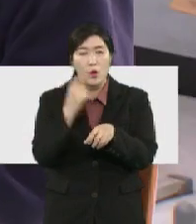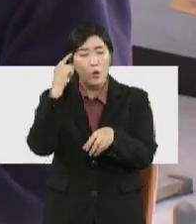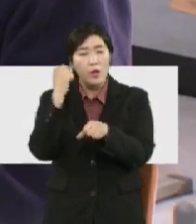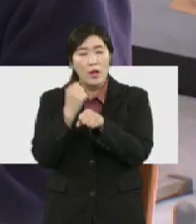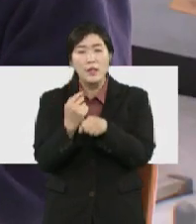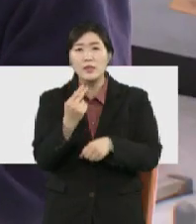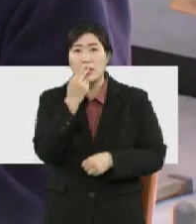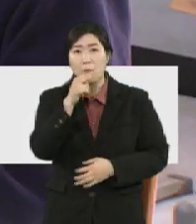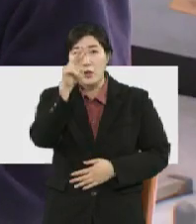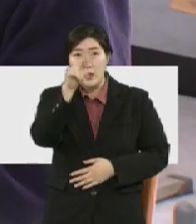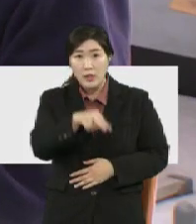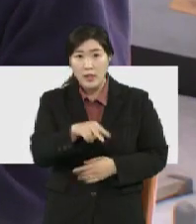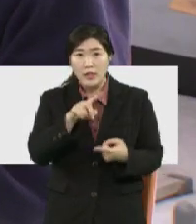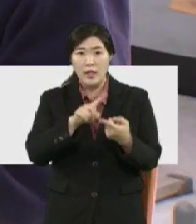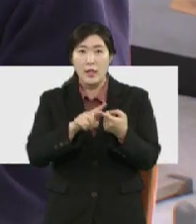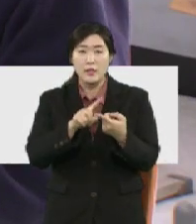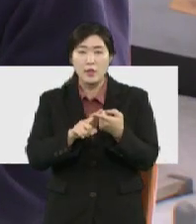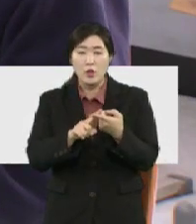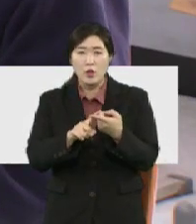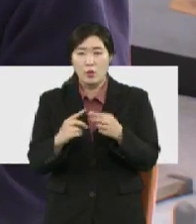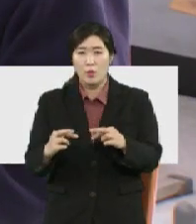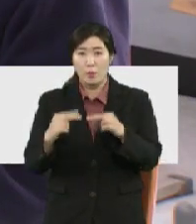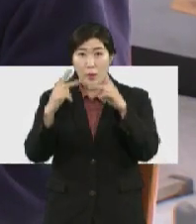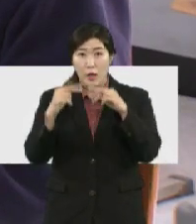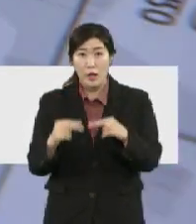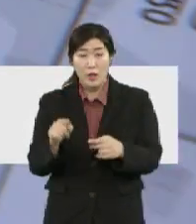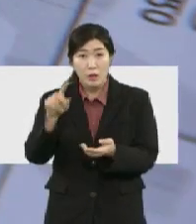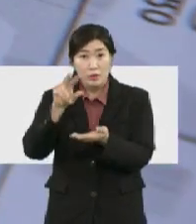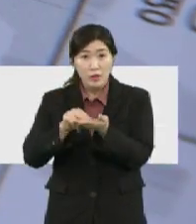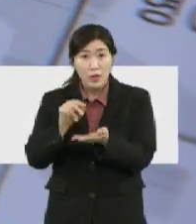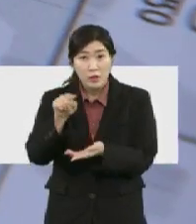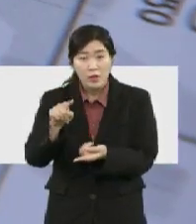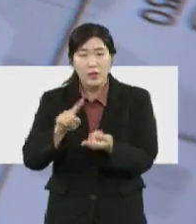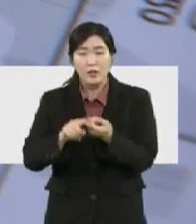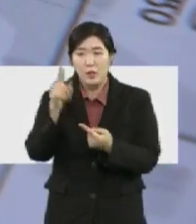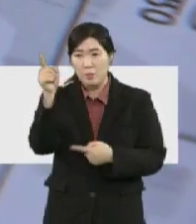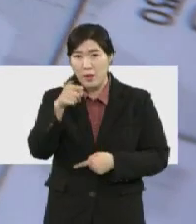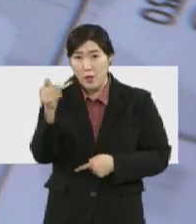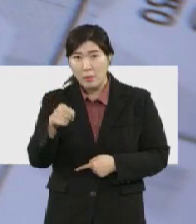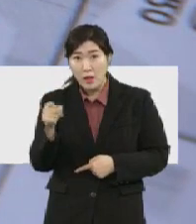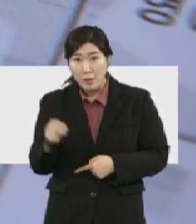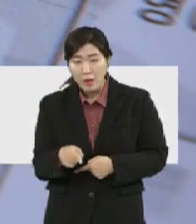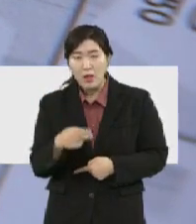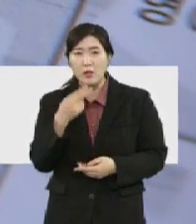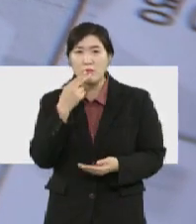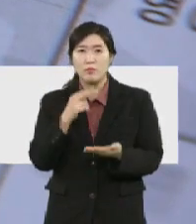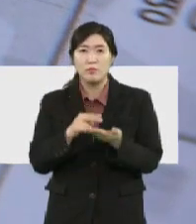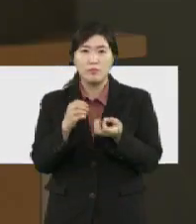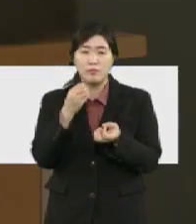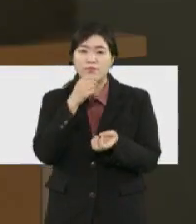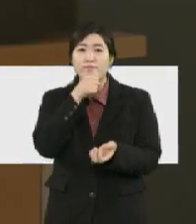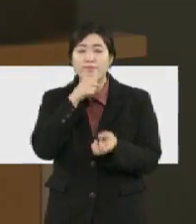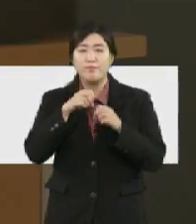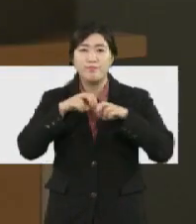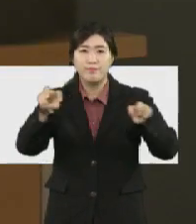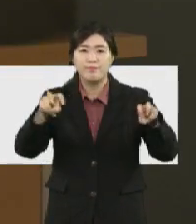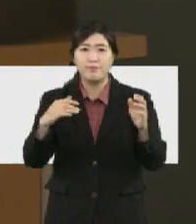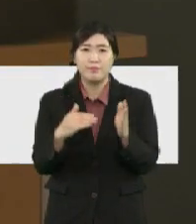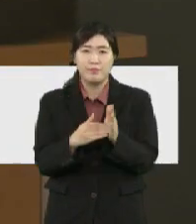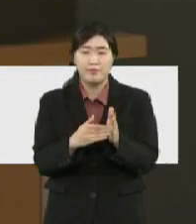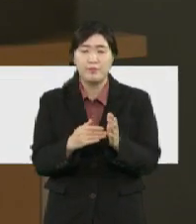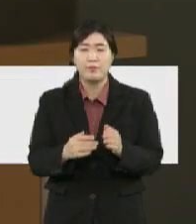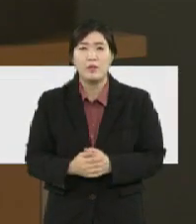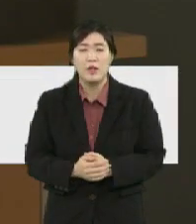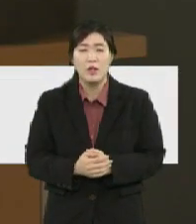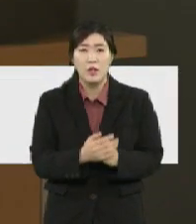과학탐구 생명과학 2 응시자 6천 500여 명에게 는 해당 과목을 공란 처리한 성적표를 발송했습니다